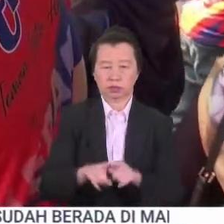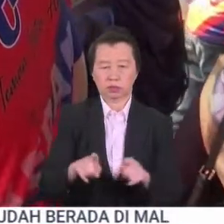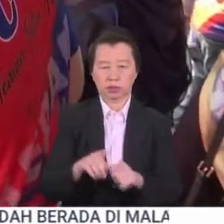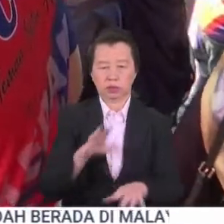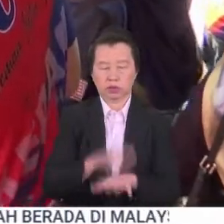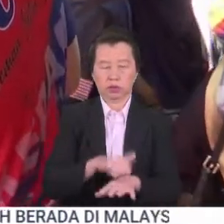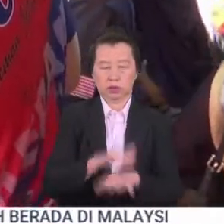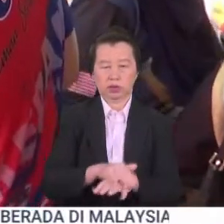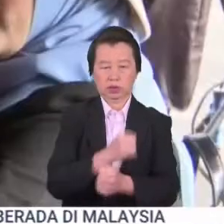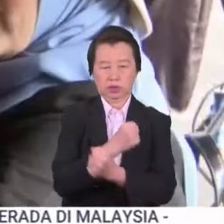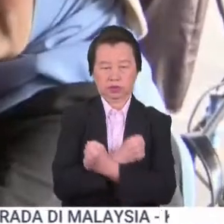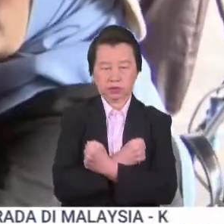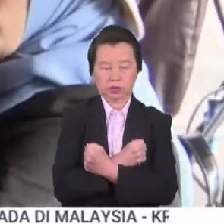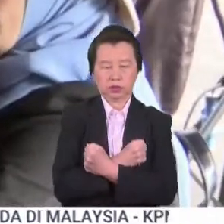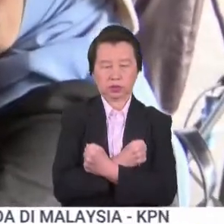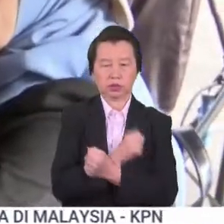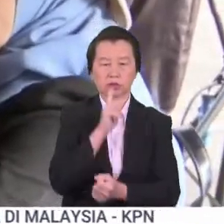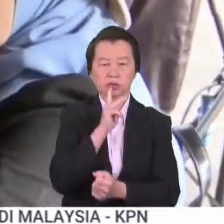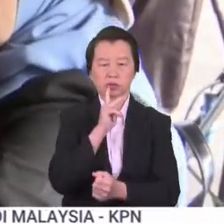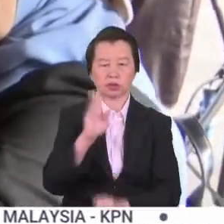skuad sayang Kedah